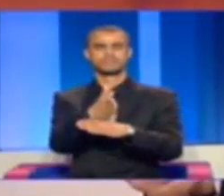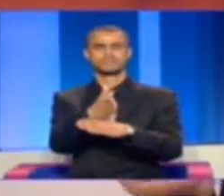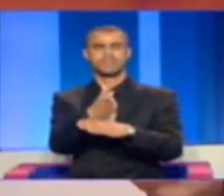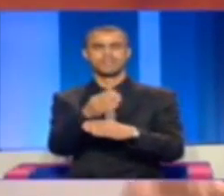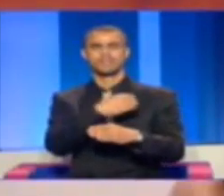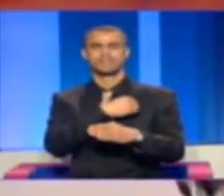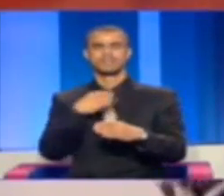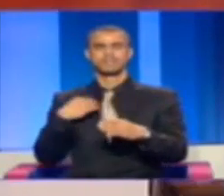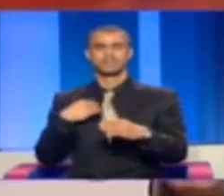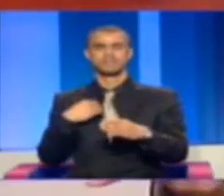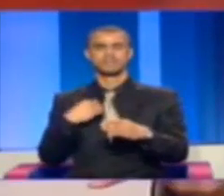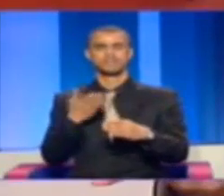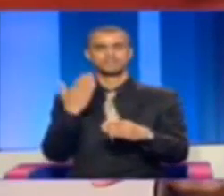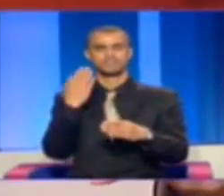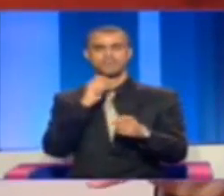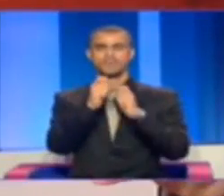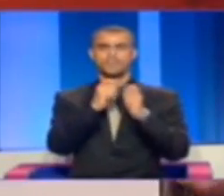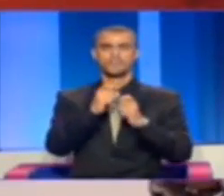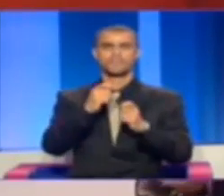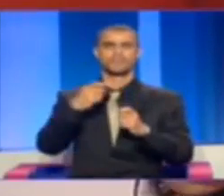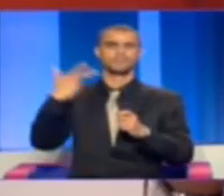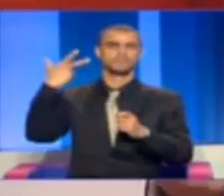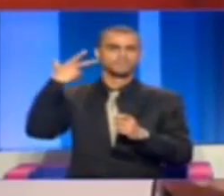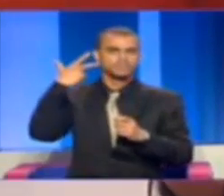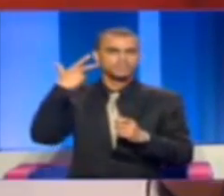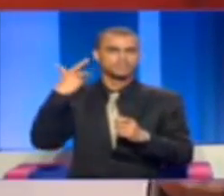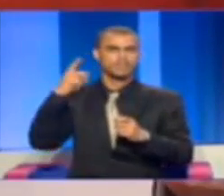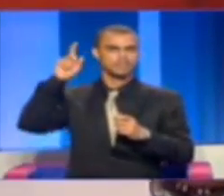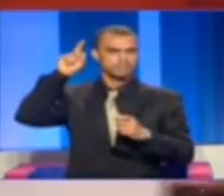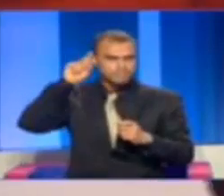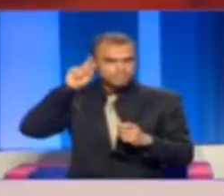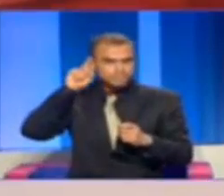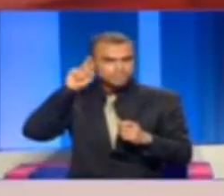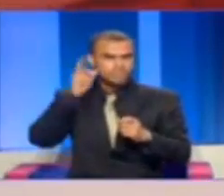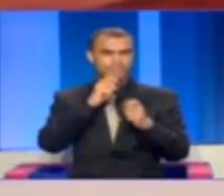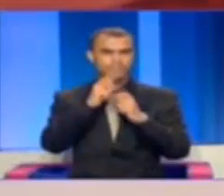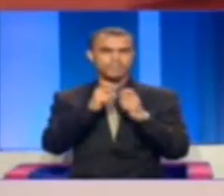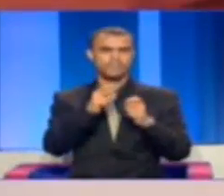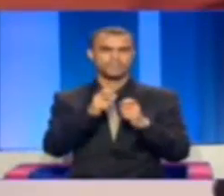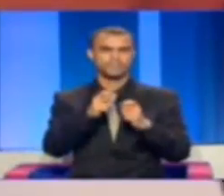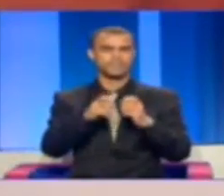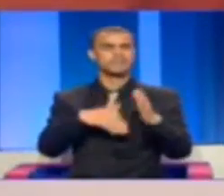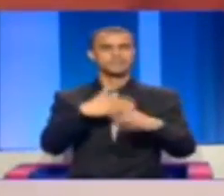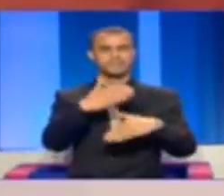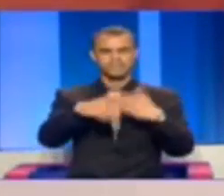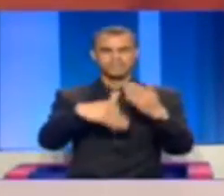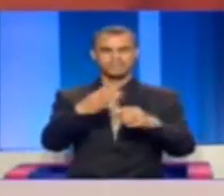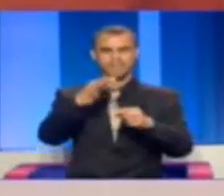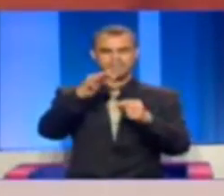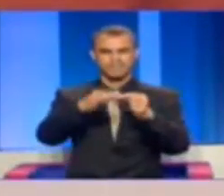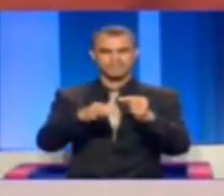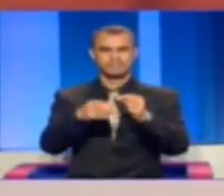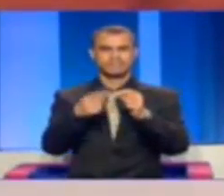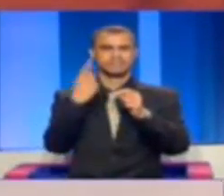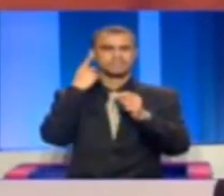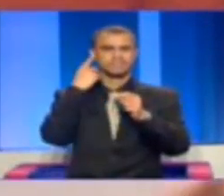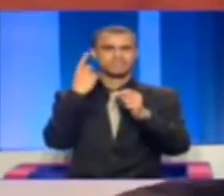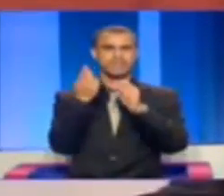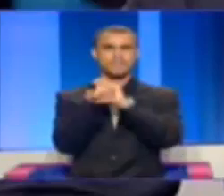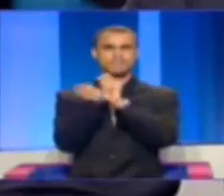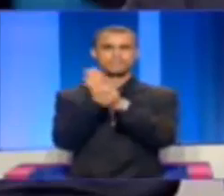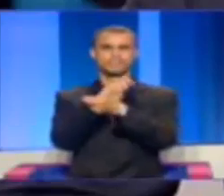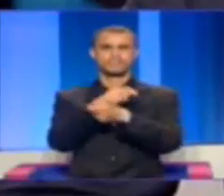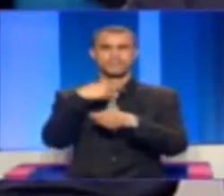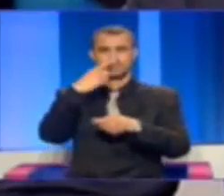العدسات، تكلمنا على القوقعه، شكون اللي ممكن يترقبها بالطب من اجل ربما انه يخرج من هذا القدر ديال